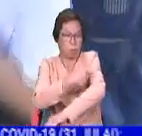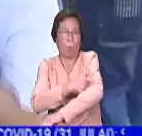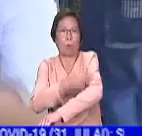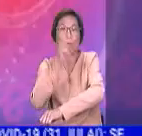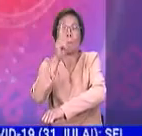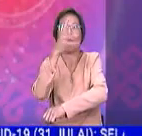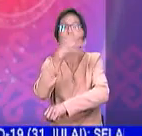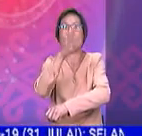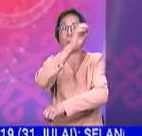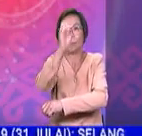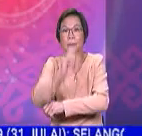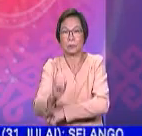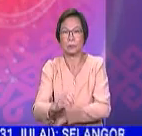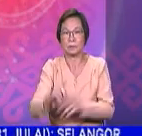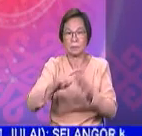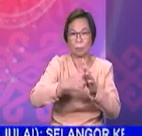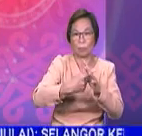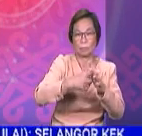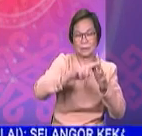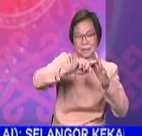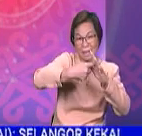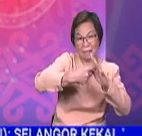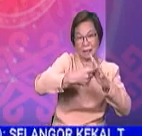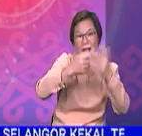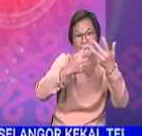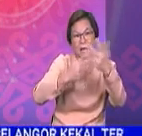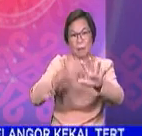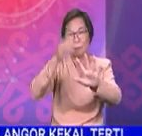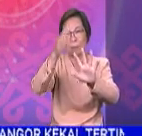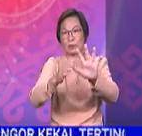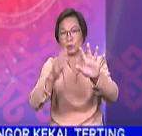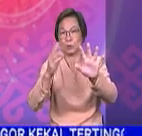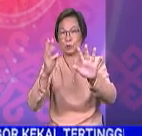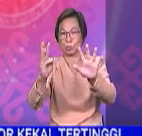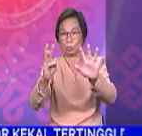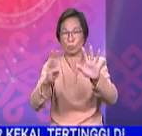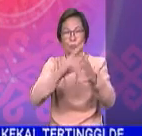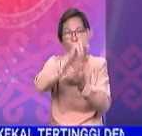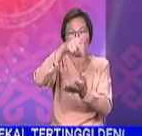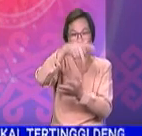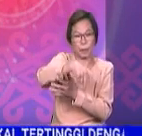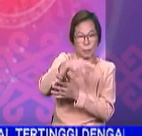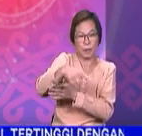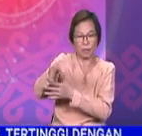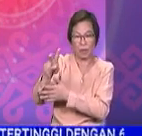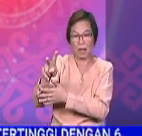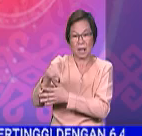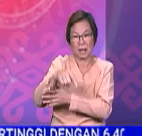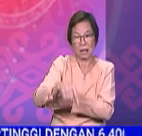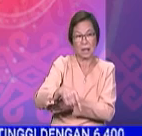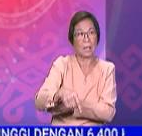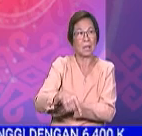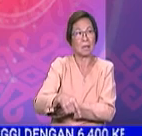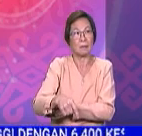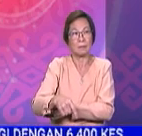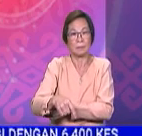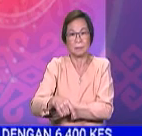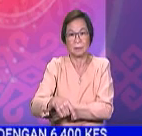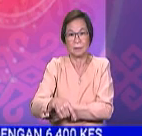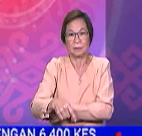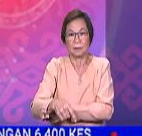vaksin sejak mula beroperasi 15juli lalu pusat pemberian vaksin PV wiswa